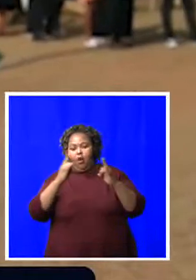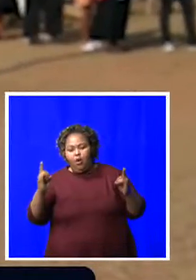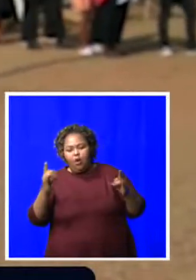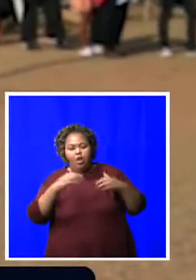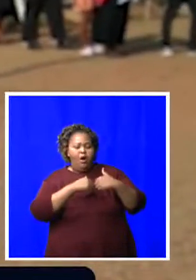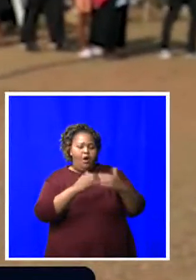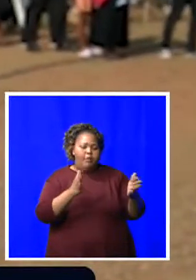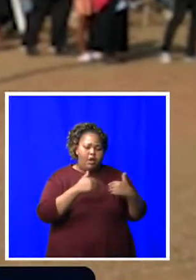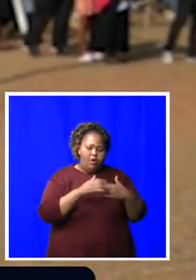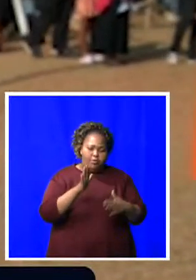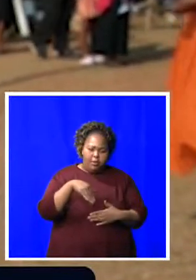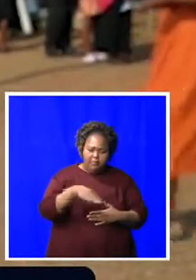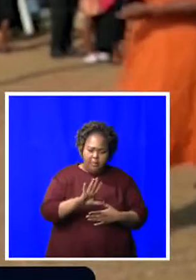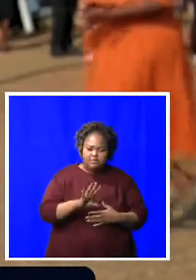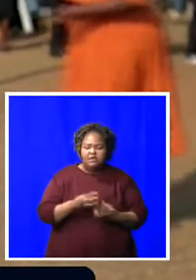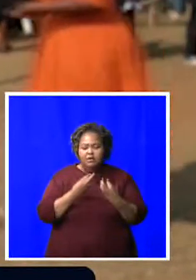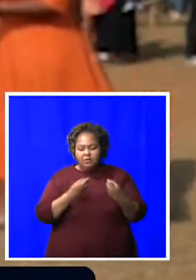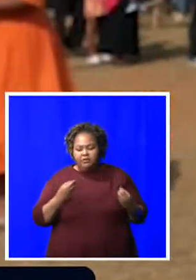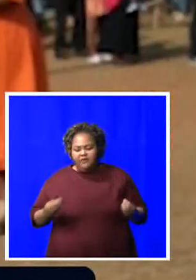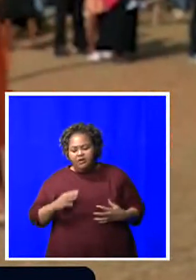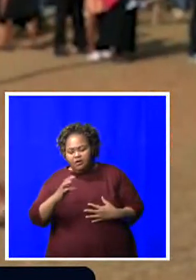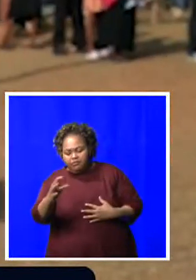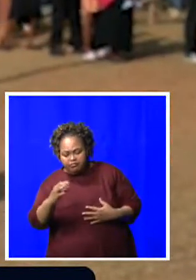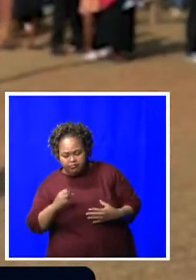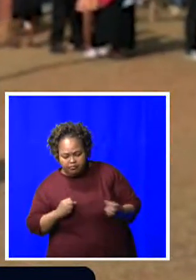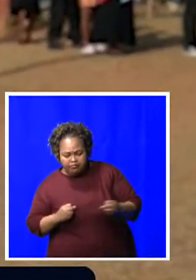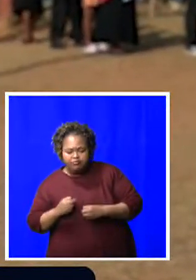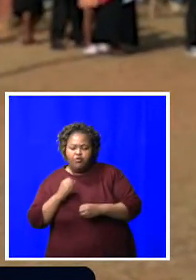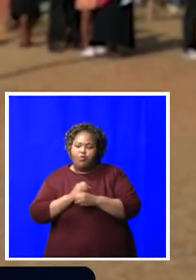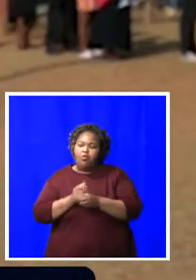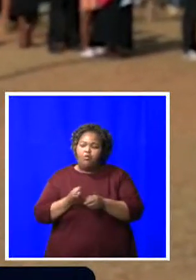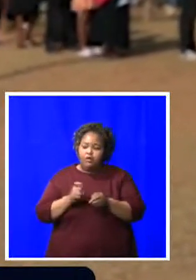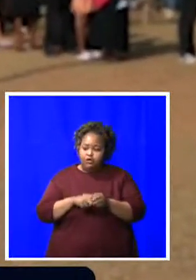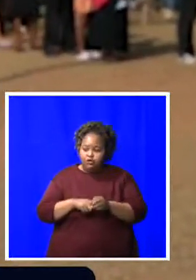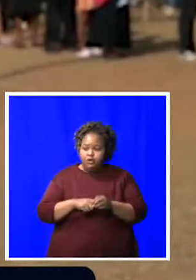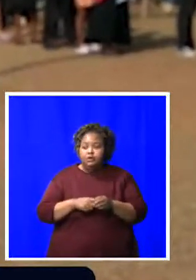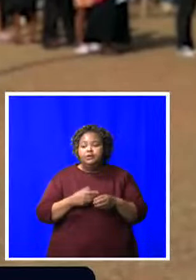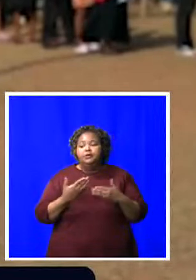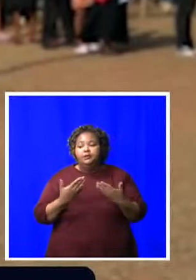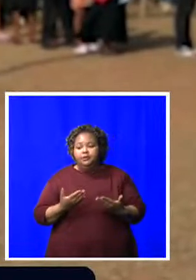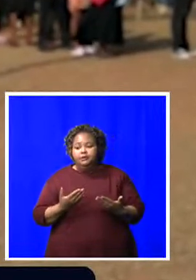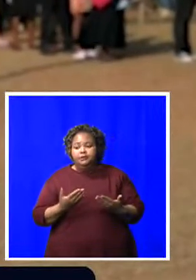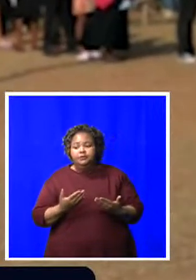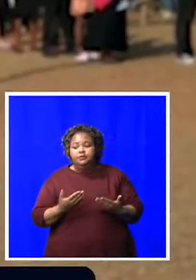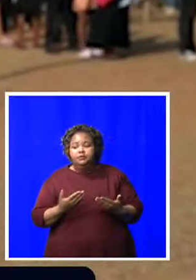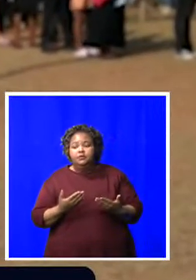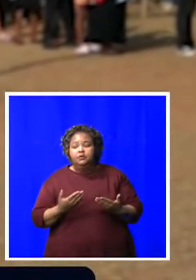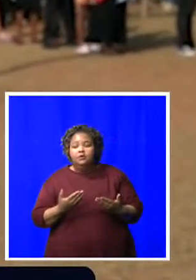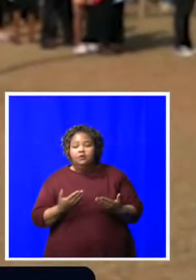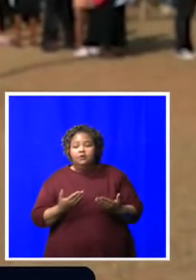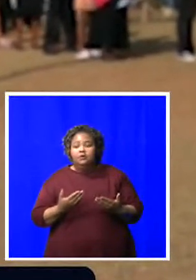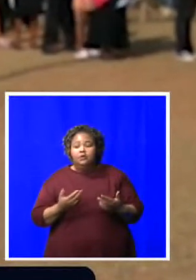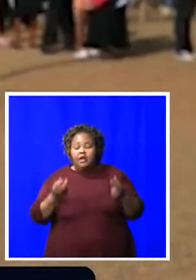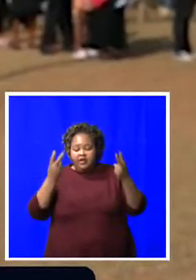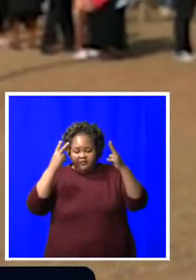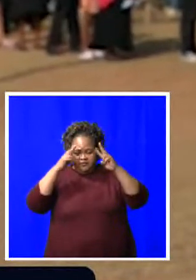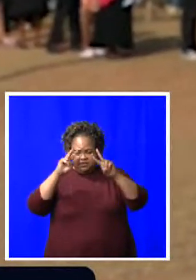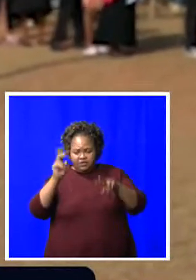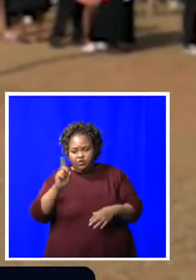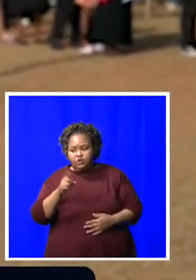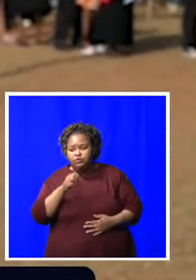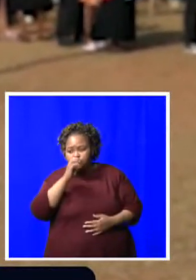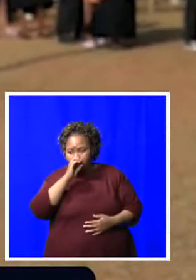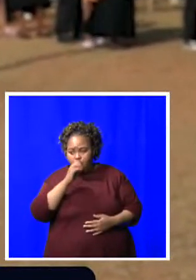neliphupho lo sinabangamane basifakele emanti enzaweni elanjane sinatha kanye netinkhomo netimbongolo la